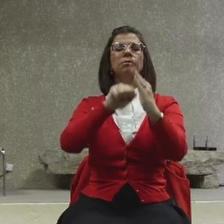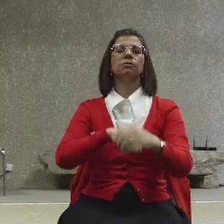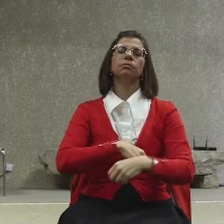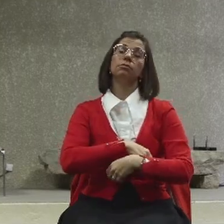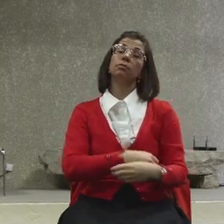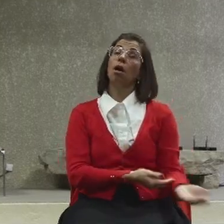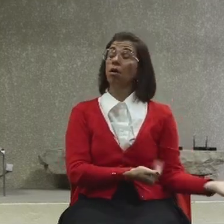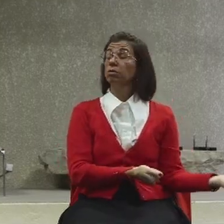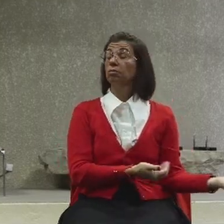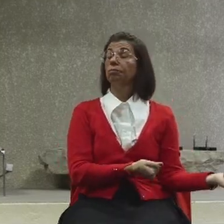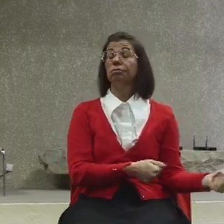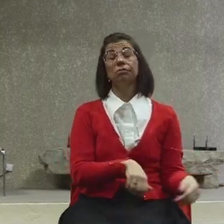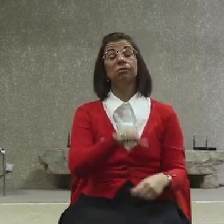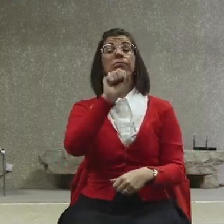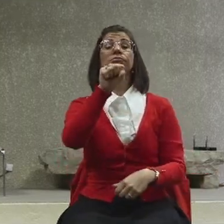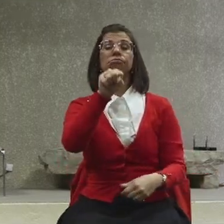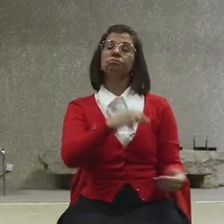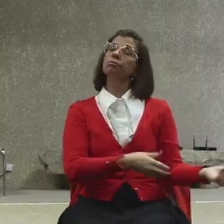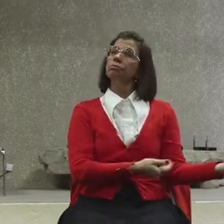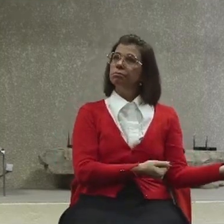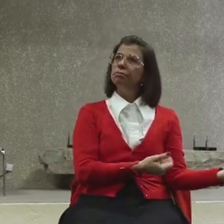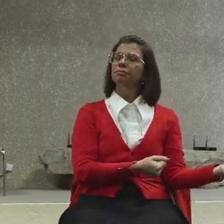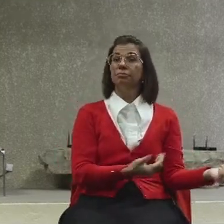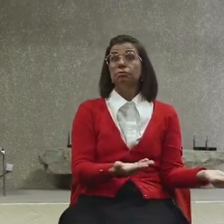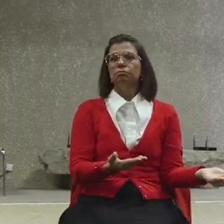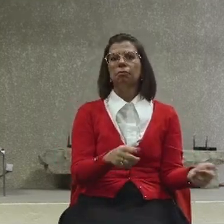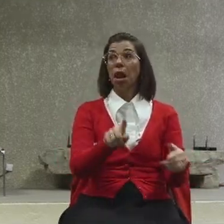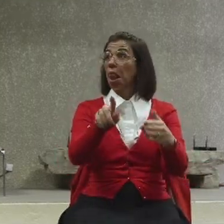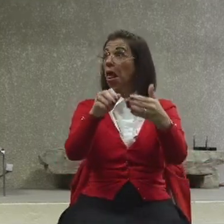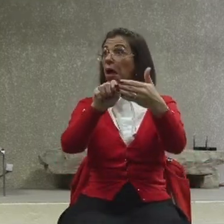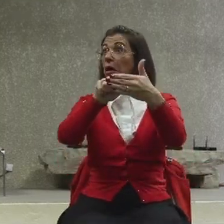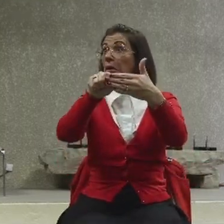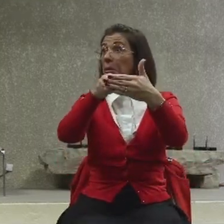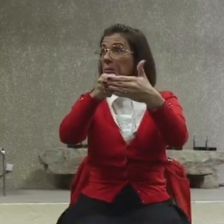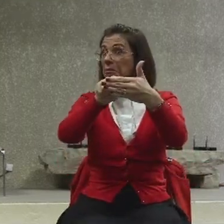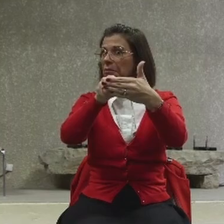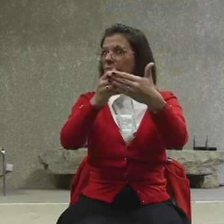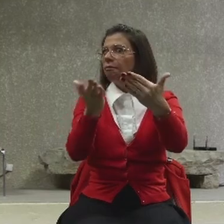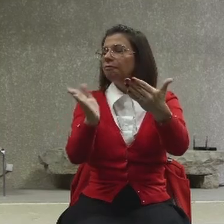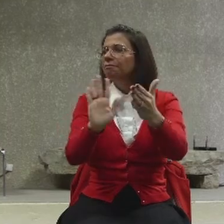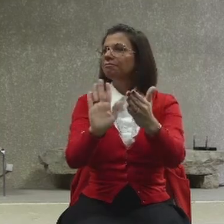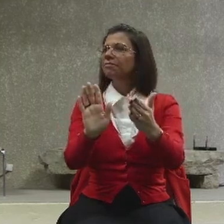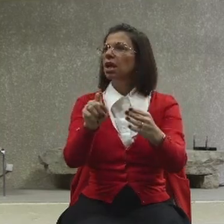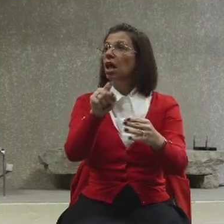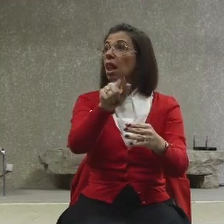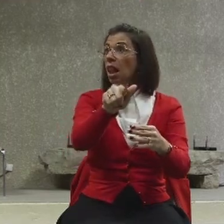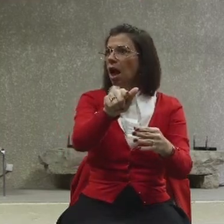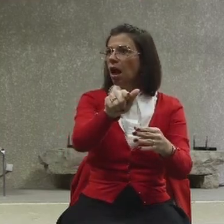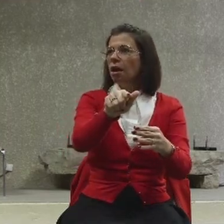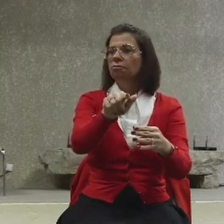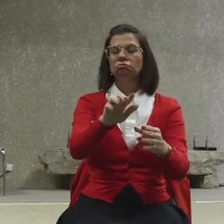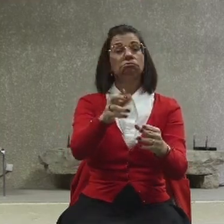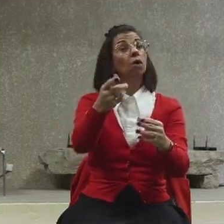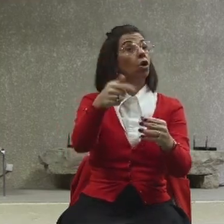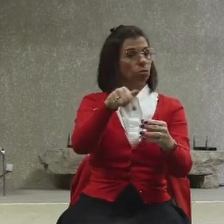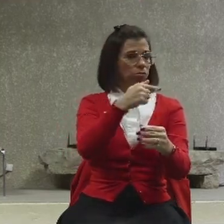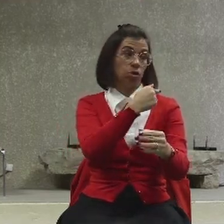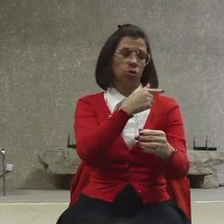Pour être concret, oui, on peut constater dans notre vie, bien sûr,